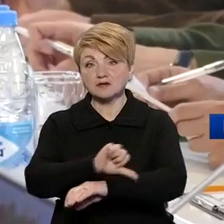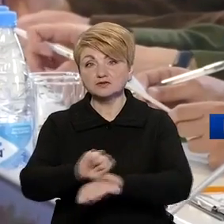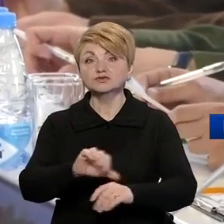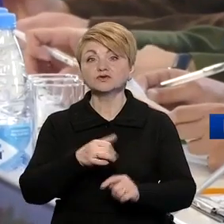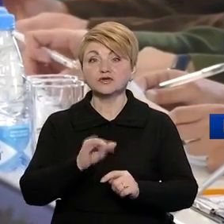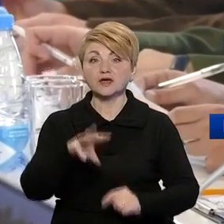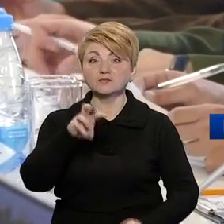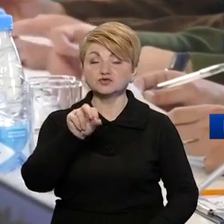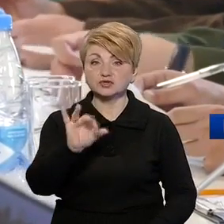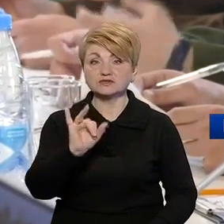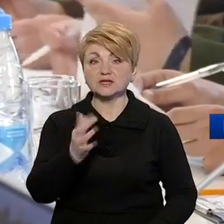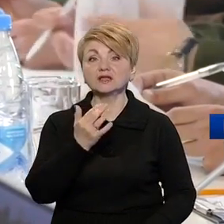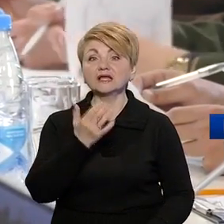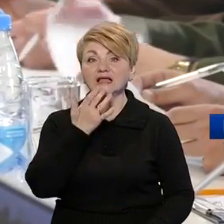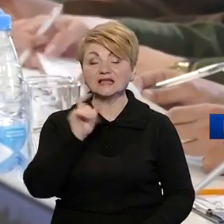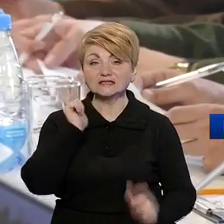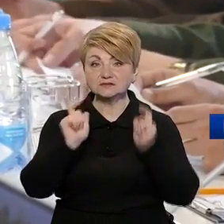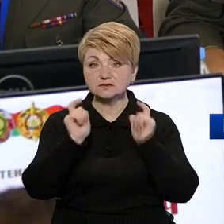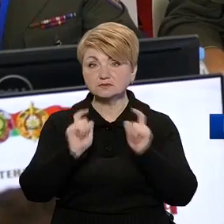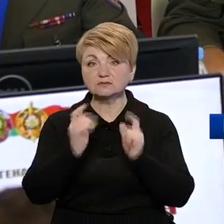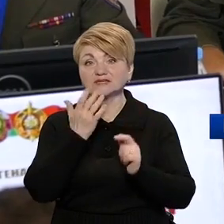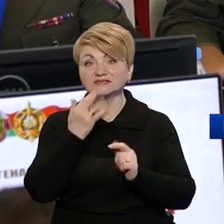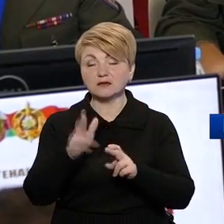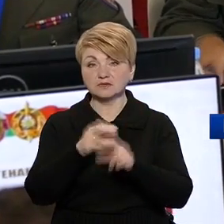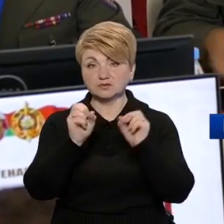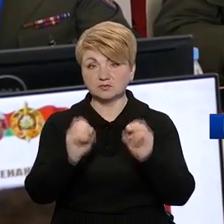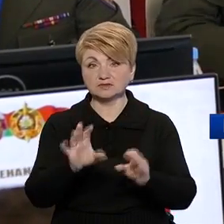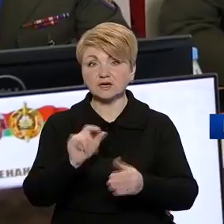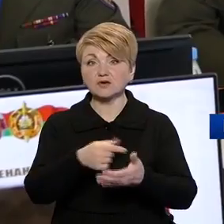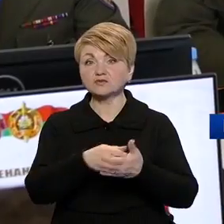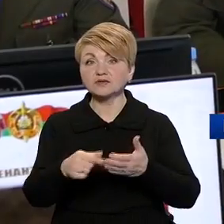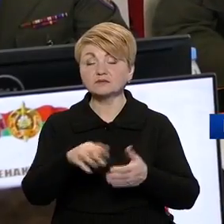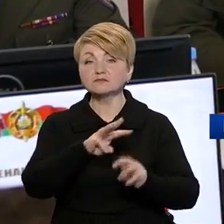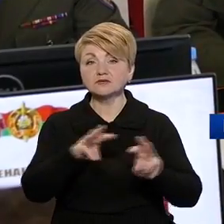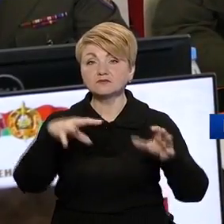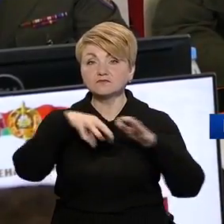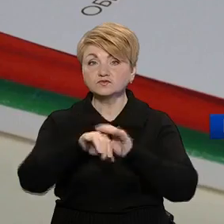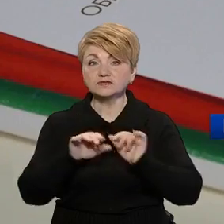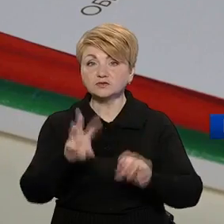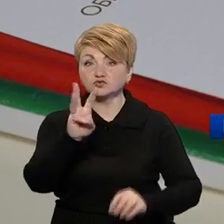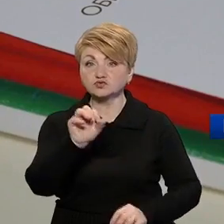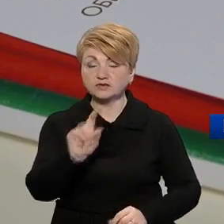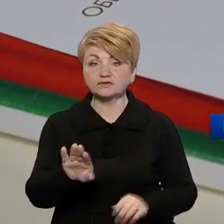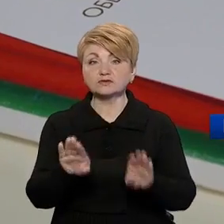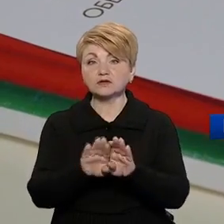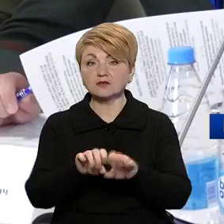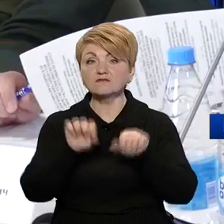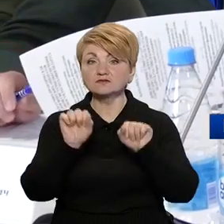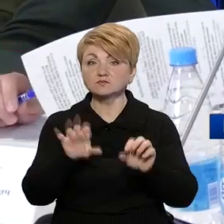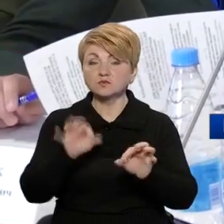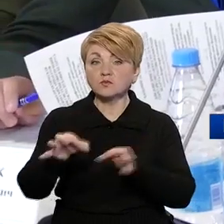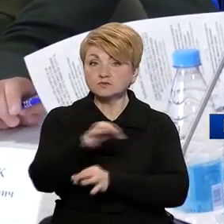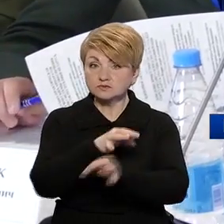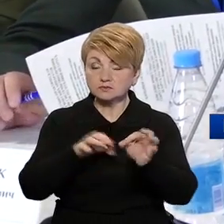мчс института нацбезопасности как отметил министр внутренних дел и горе шуневич такая форма общения позволяет разобрать угрозы